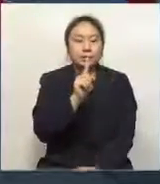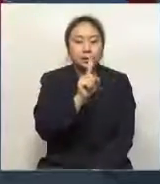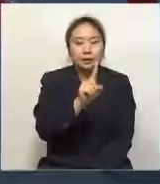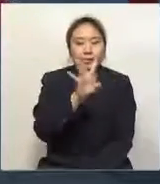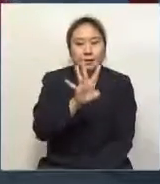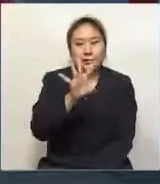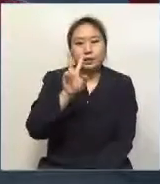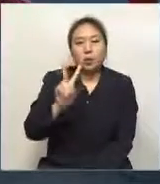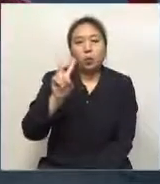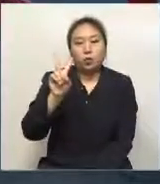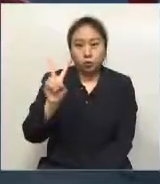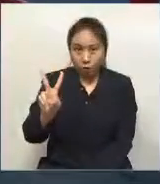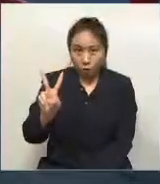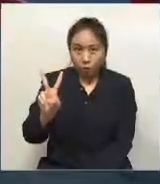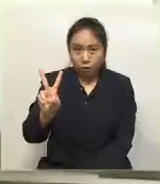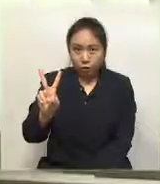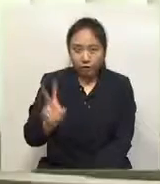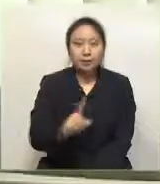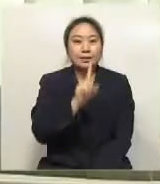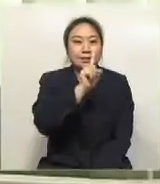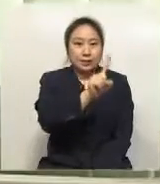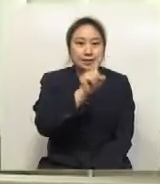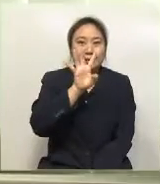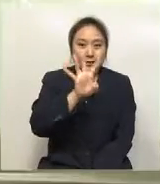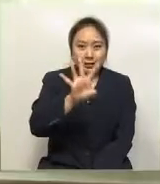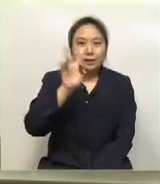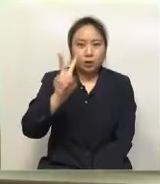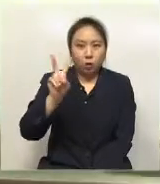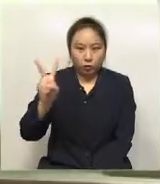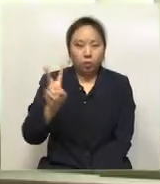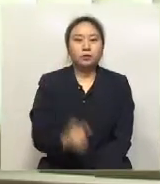รมควบคุมโรค1422ย้ำอีกทีนะคะ1422ค่ะ